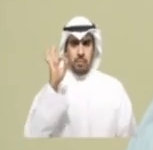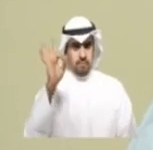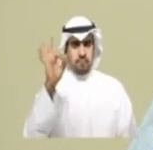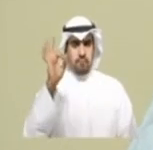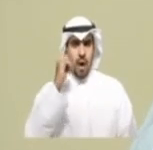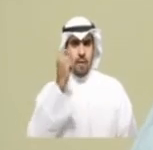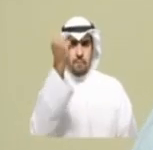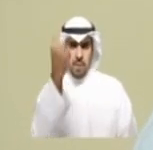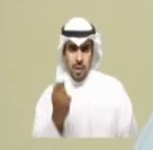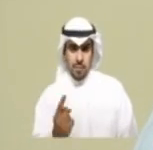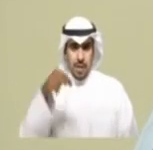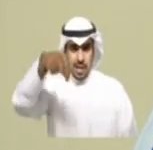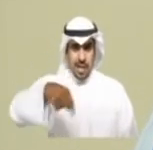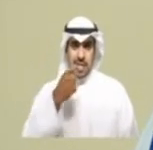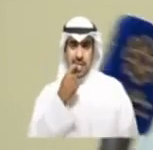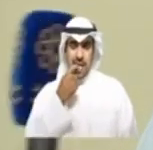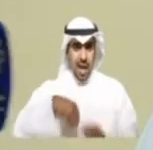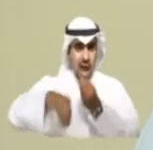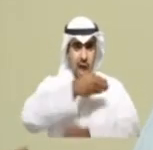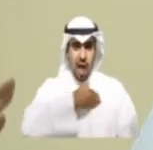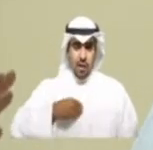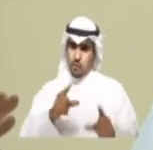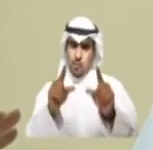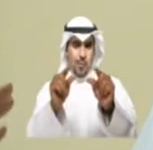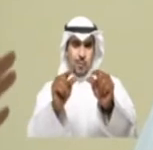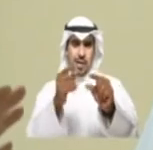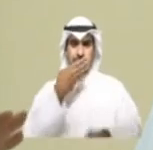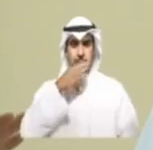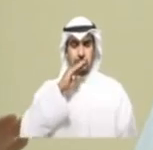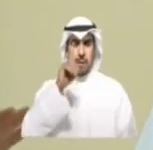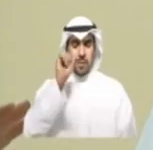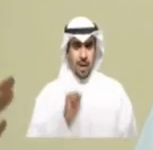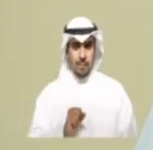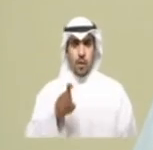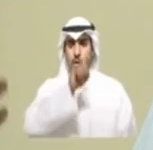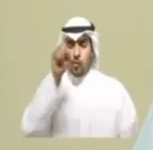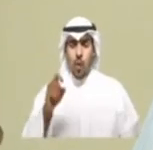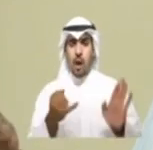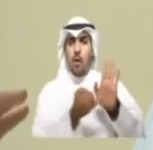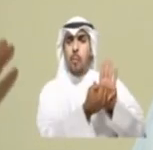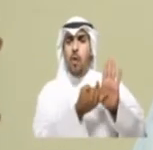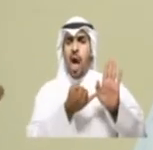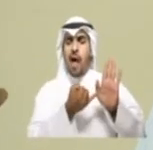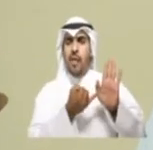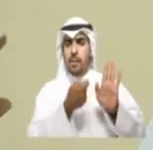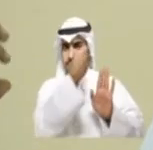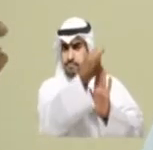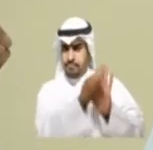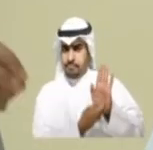موسم حج حقيقة متميز بفضل الله عز وجل. إذن هل سجلت أي ملاحظات من الحملات الكويتية أو يعني